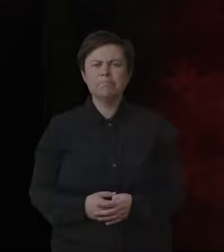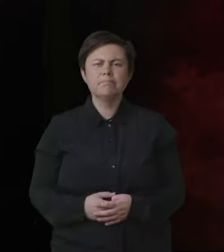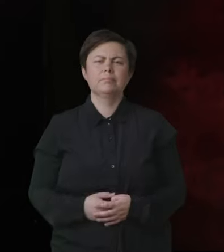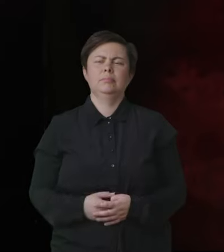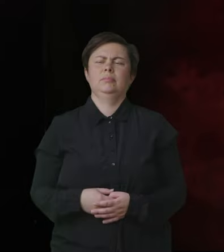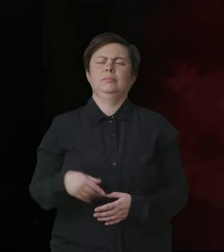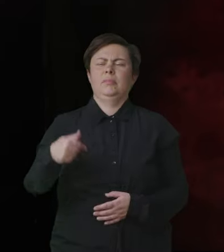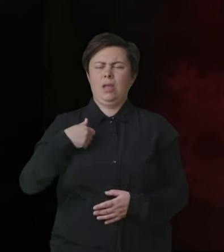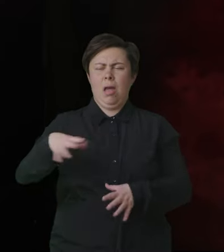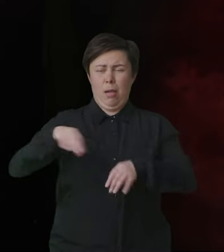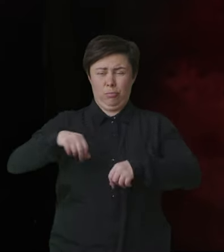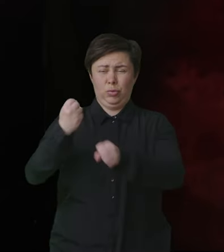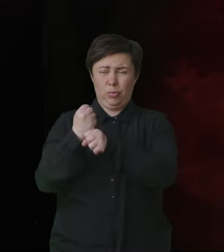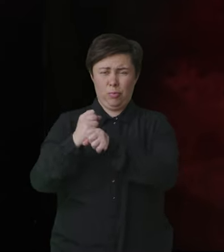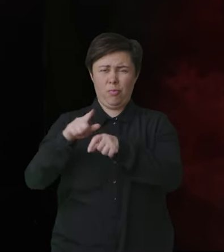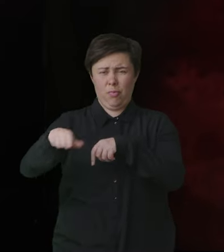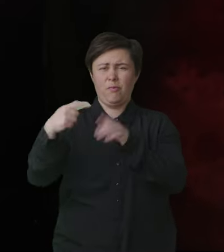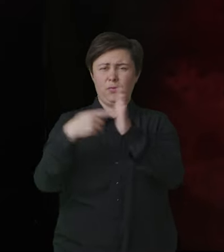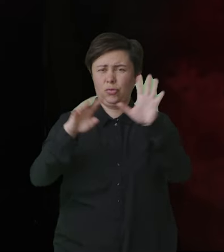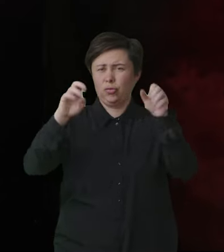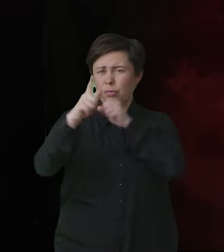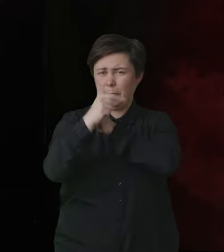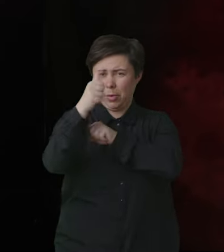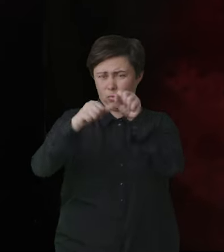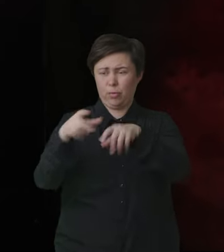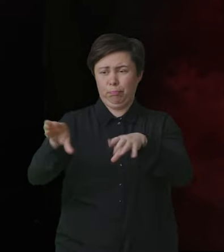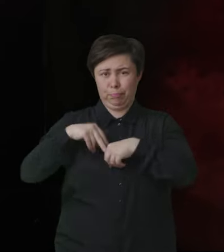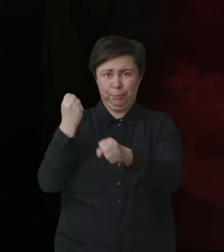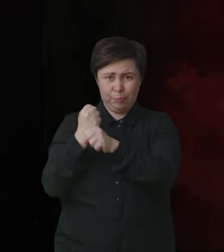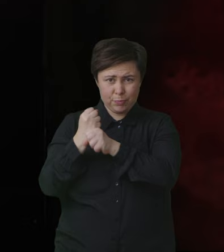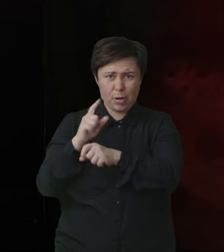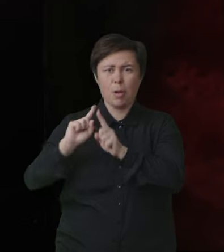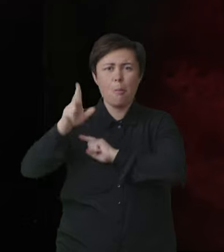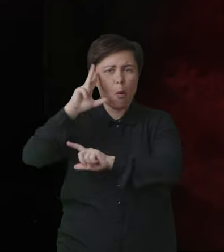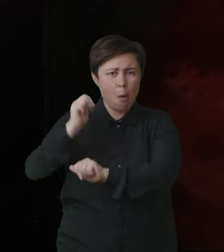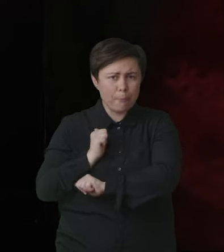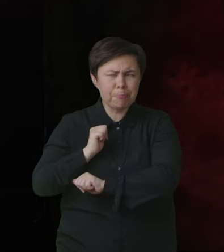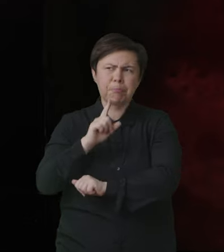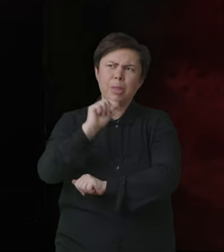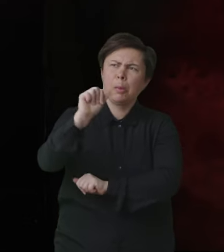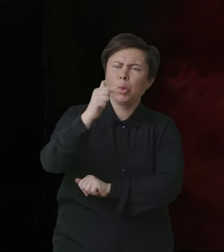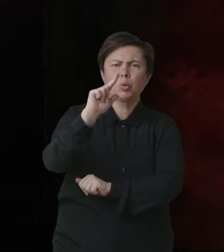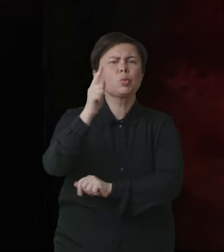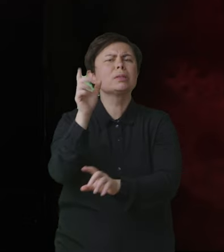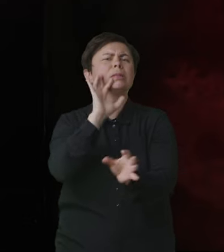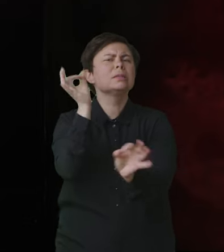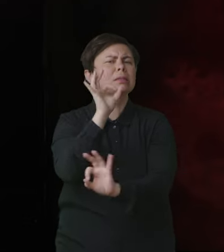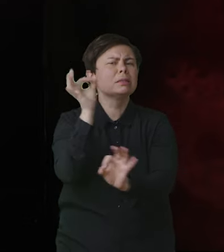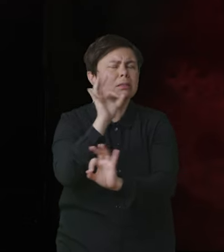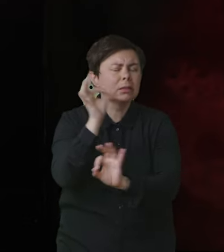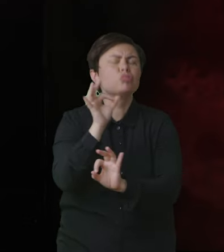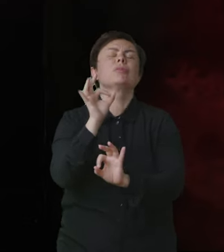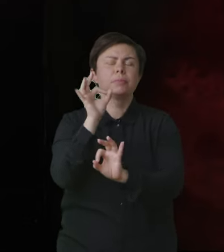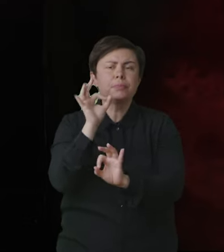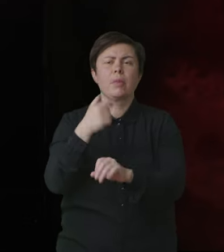Na kolej przyjąłem się po wojsku w 71 roku. To. Pierwszego to jakby pierwszy, drugi styczeń. No